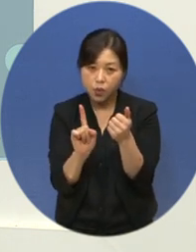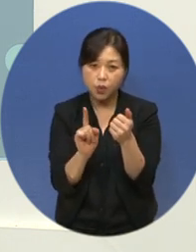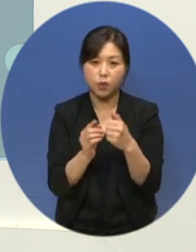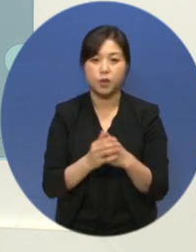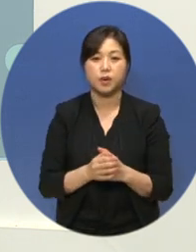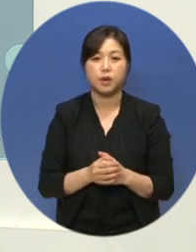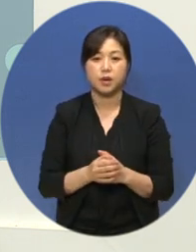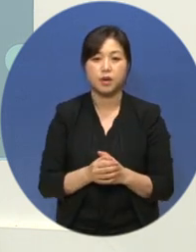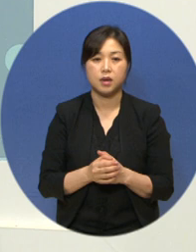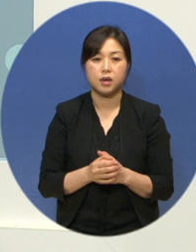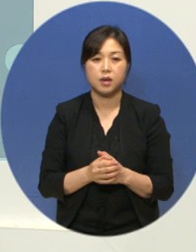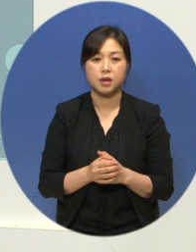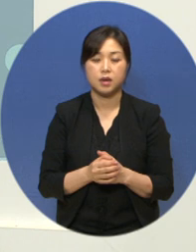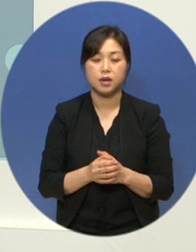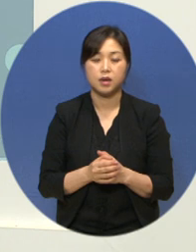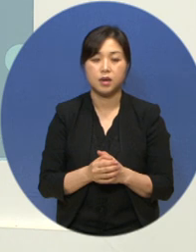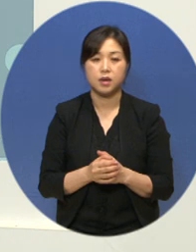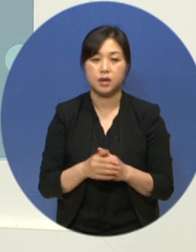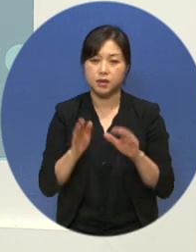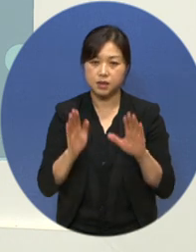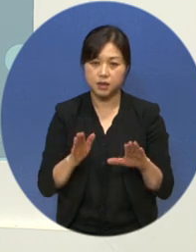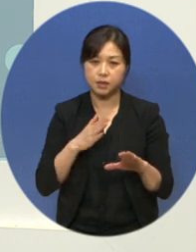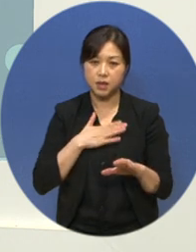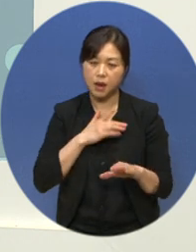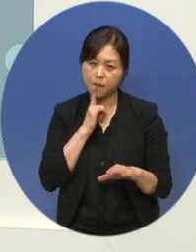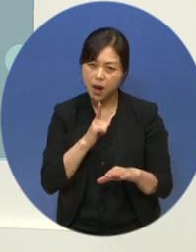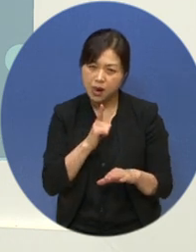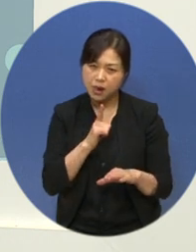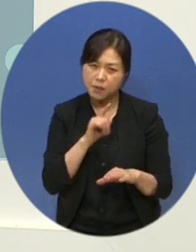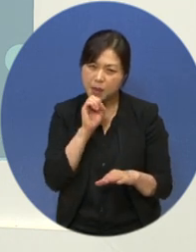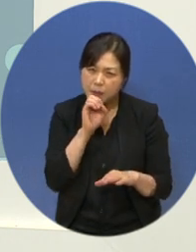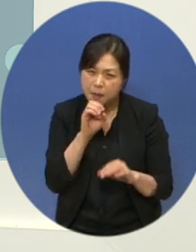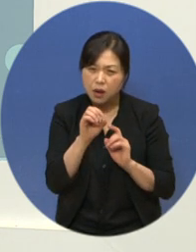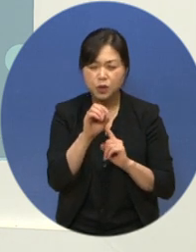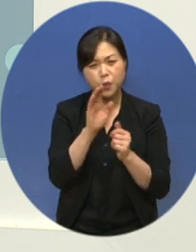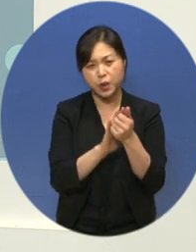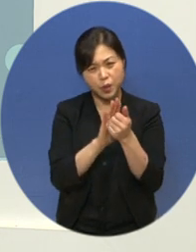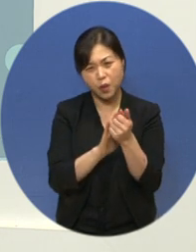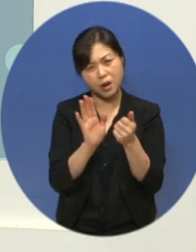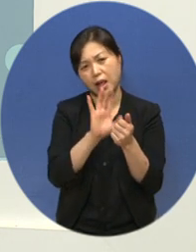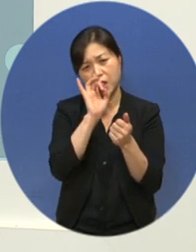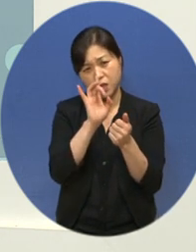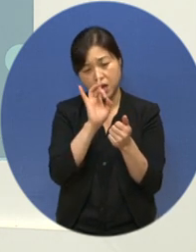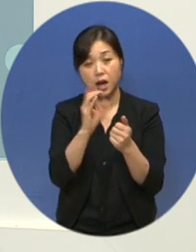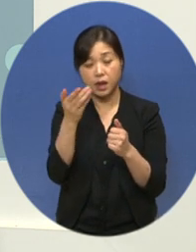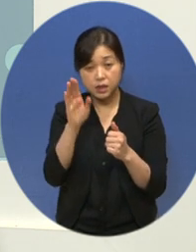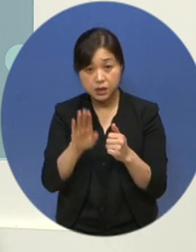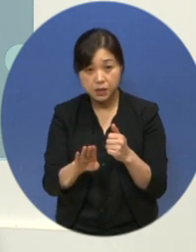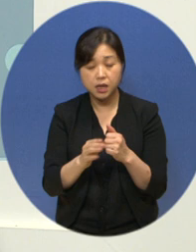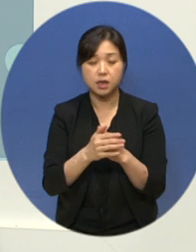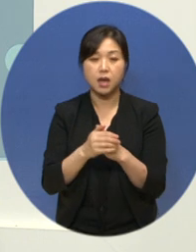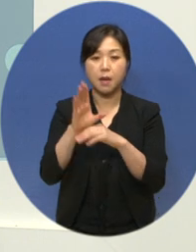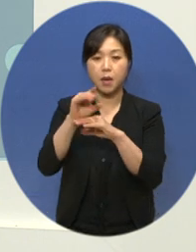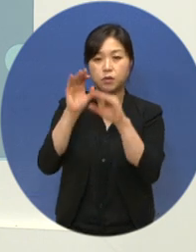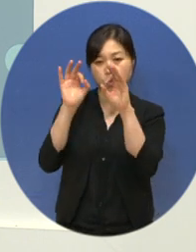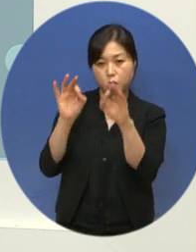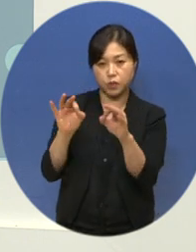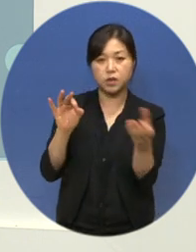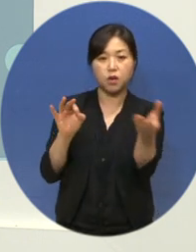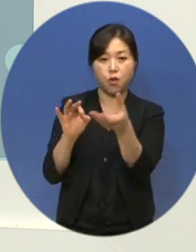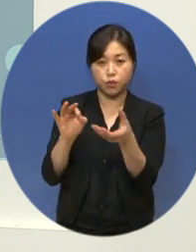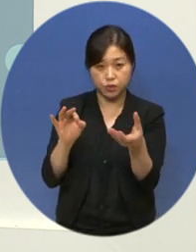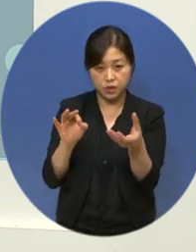이시간에 저희가 말씀 앤 마디로 는 물론 위로가 안 됩니다 그러나 이 방송을 같이 에 시장 아진